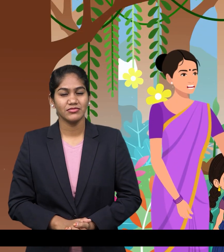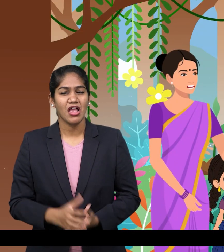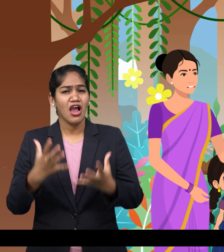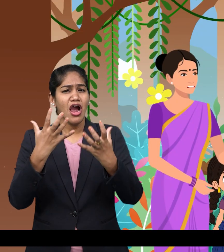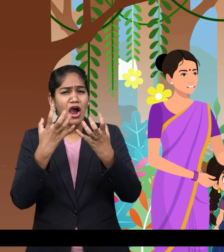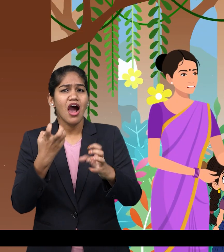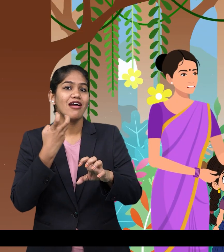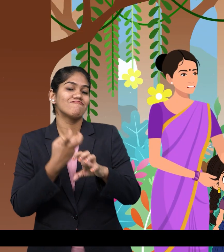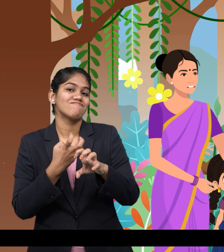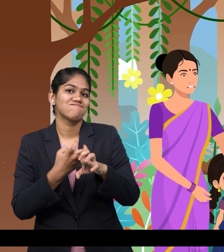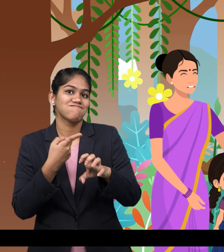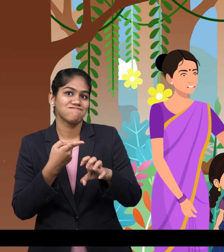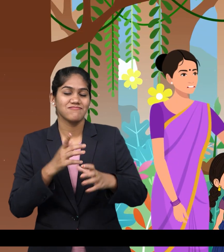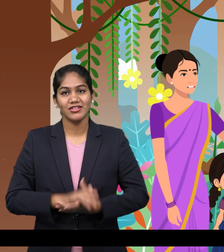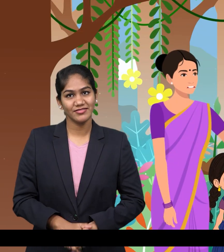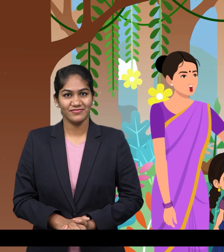గట్టి,